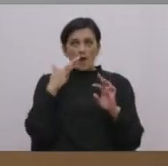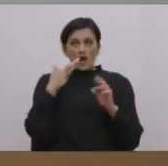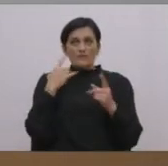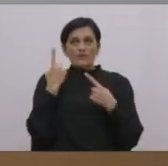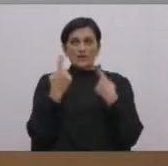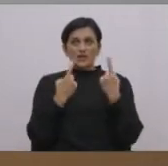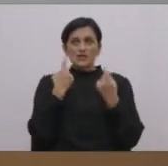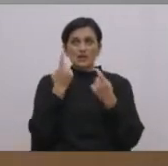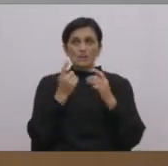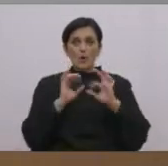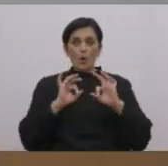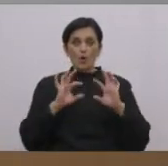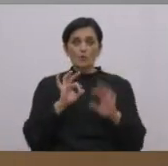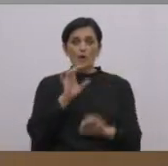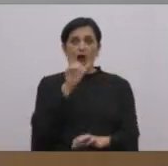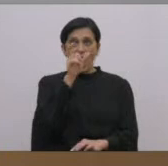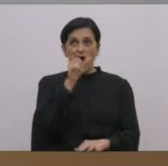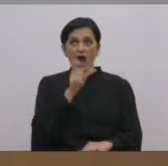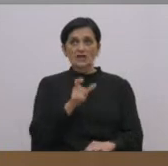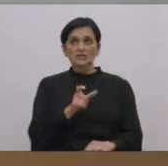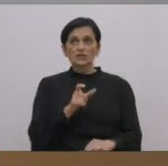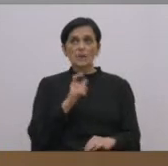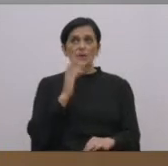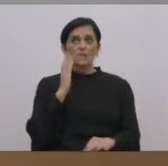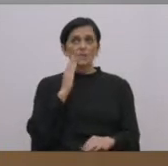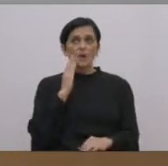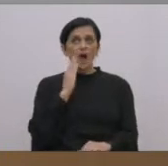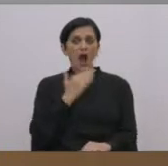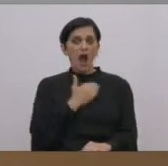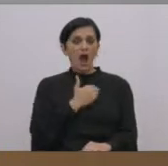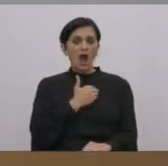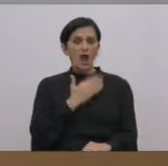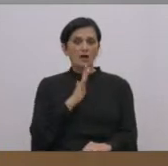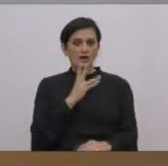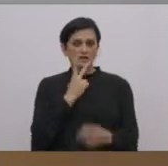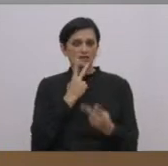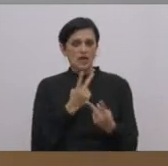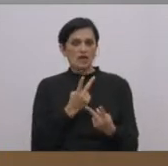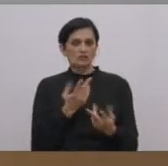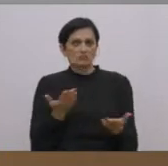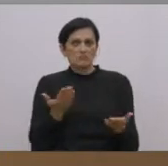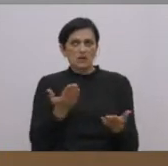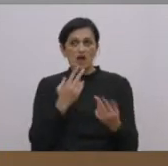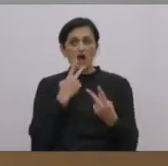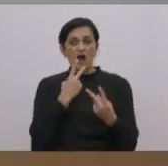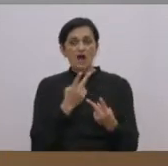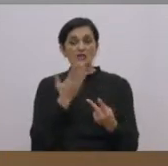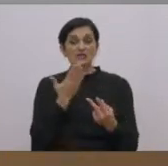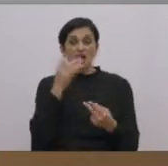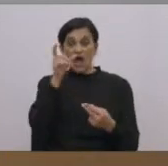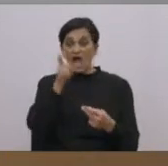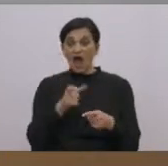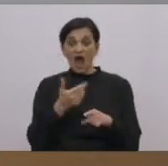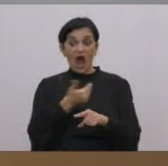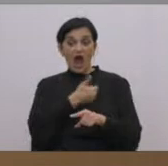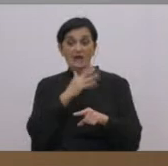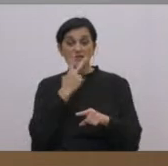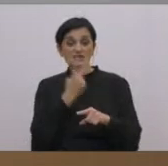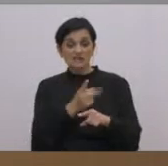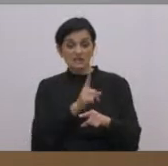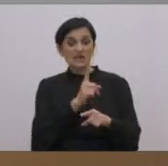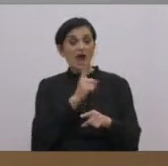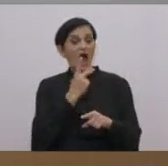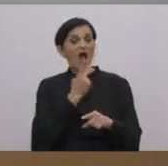ინფორმაცია მოგაწოდეთ. ეხლა ადამიანს მართლა არ უნდა გინდოდეს დანახვა და ნუ არ დაინახავ იმას, რაც კეთება. არა და ეხლა